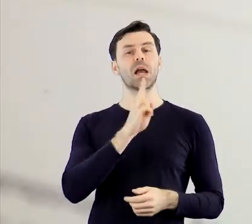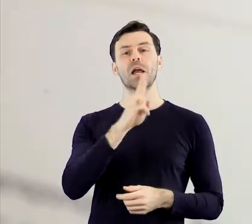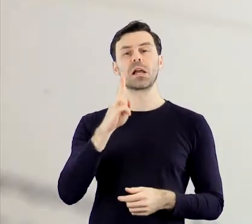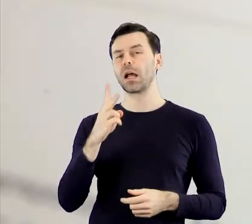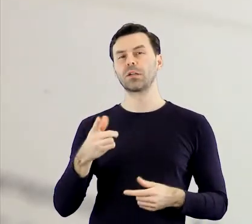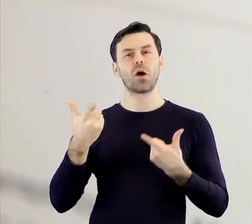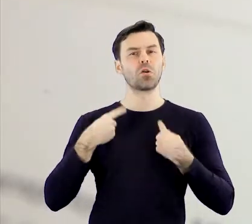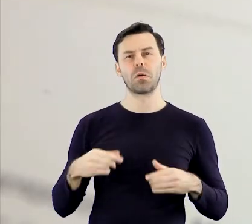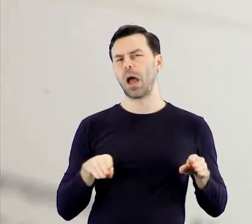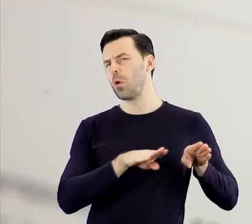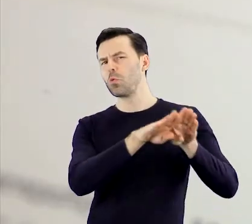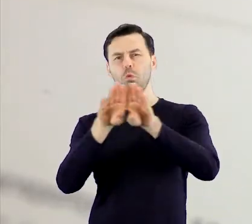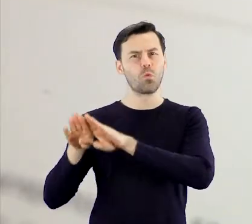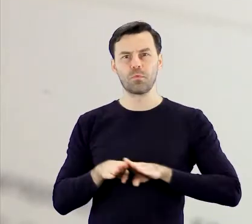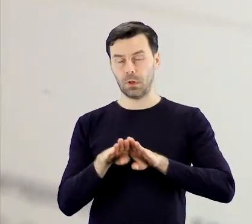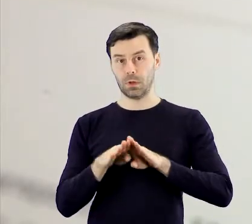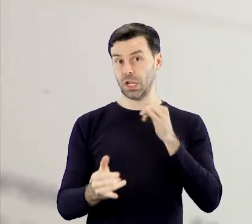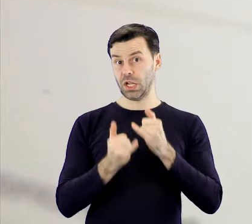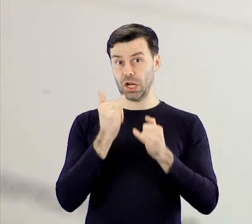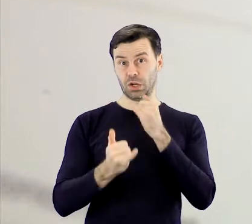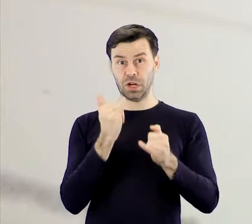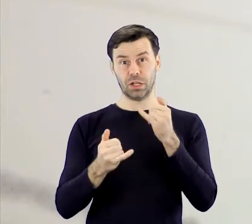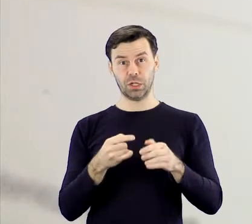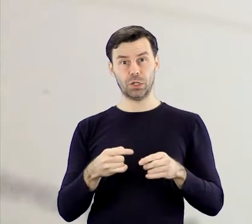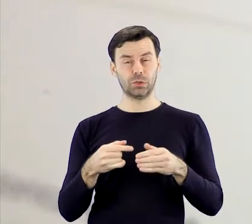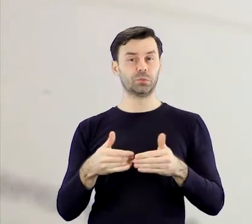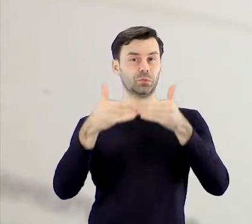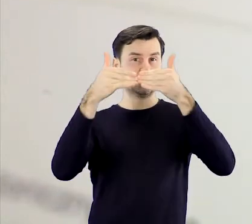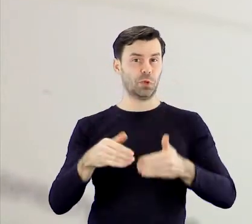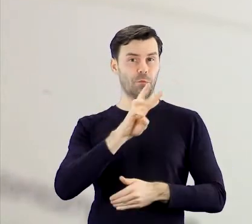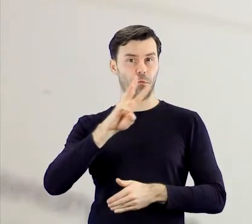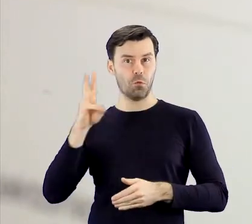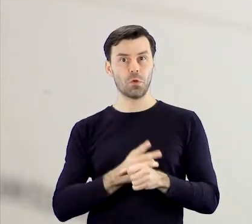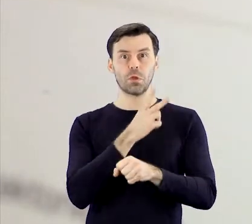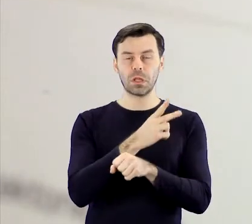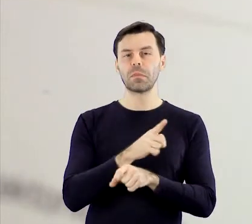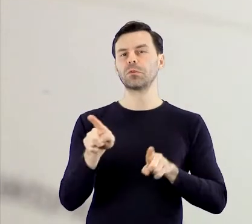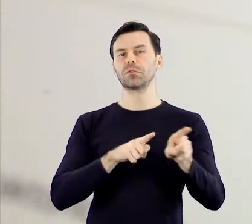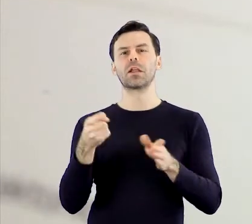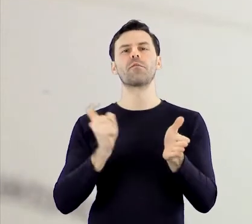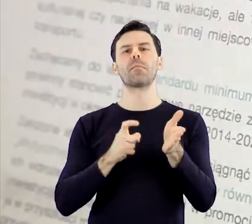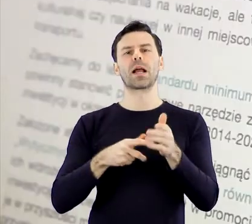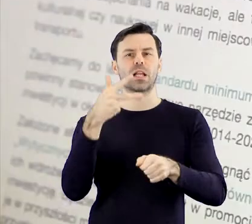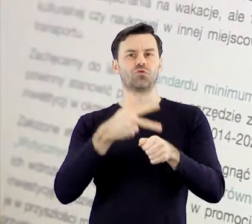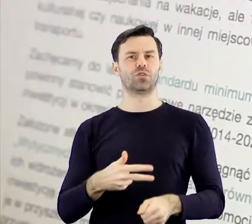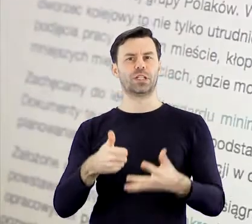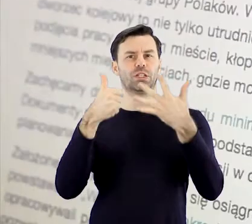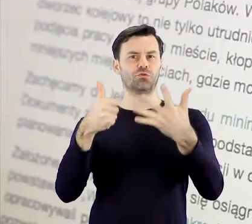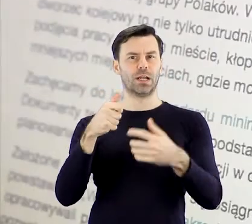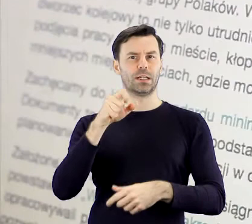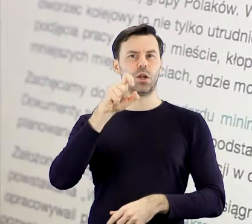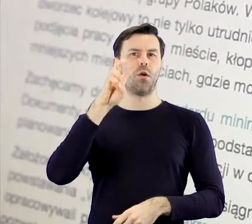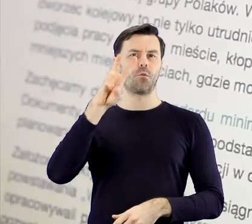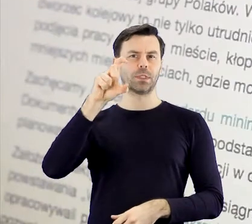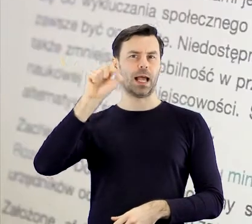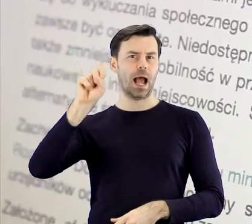była dostępna, musi spełniać 36 kryteriów zawartych w WCAG, więc troszkę